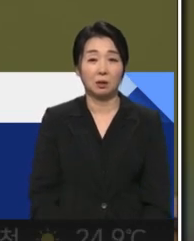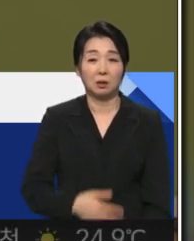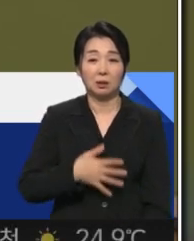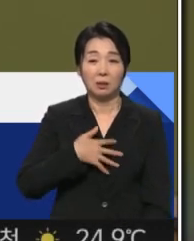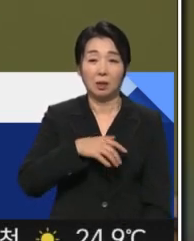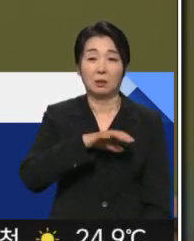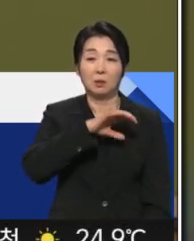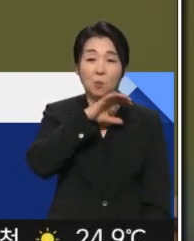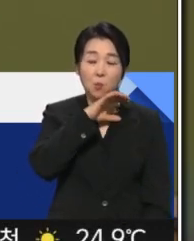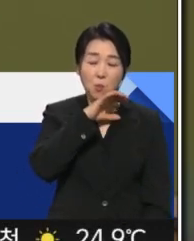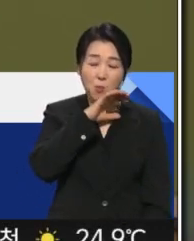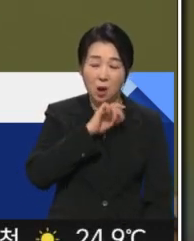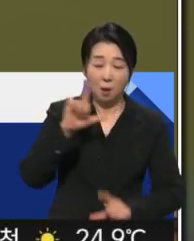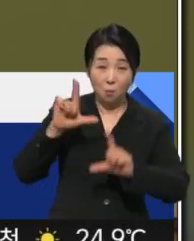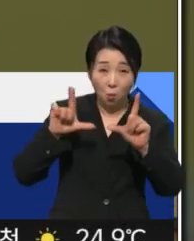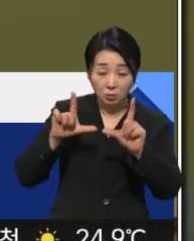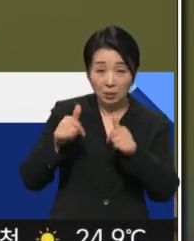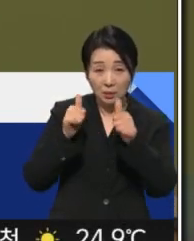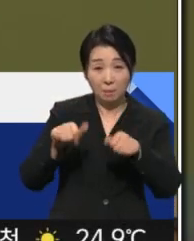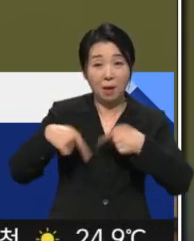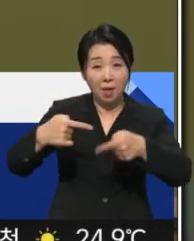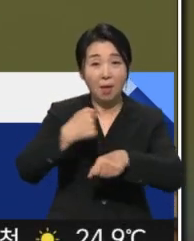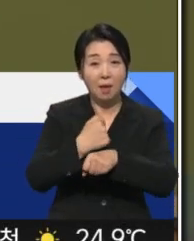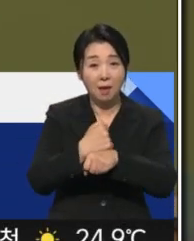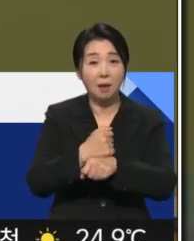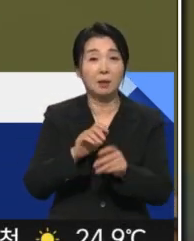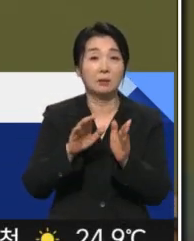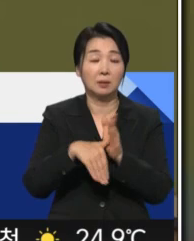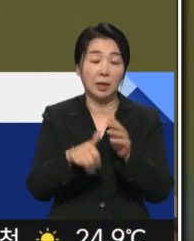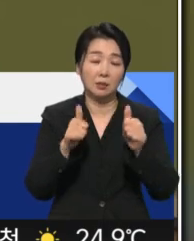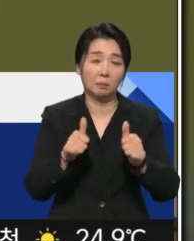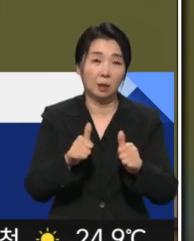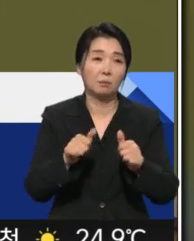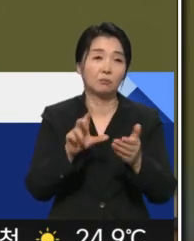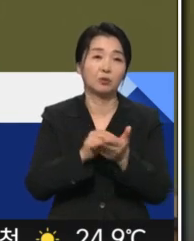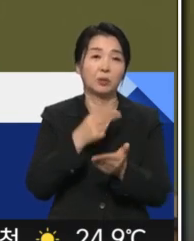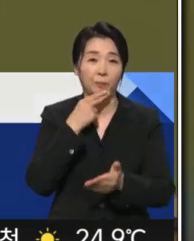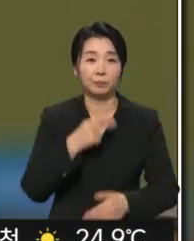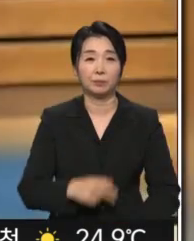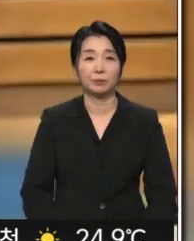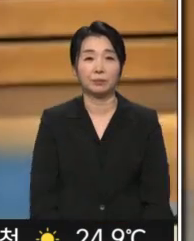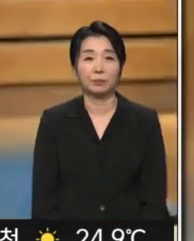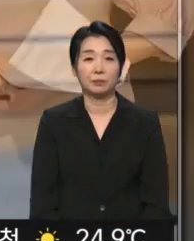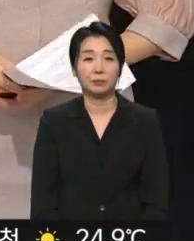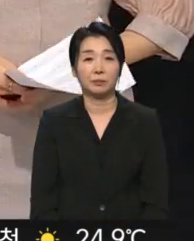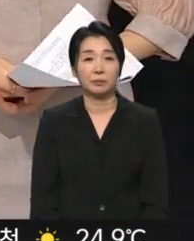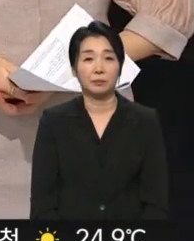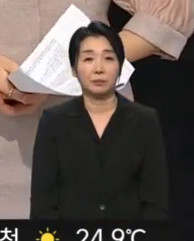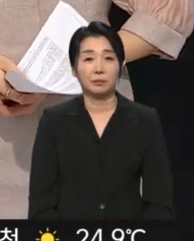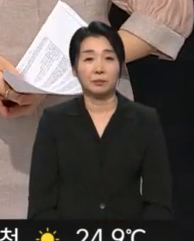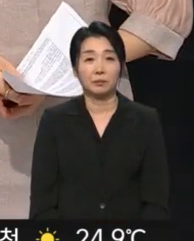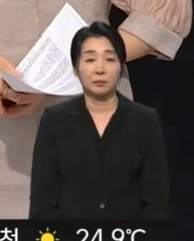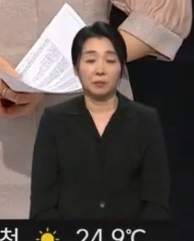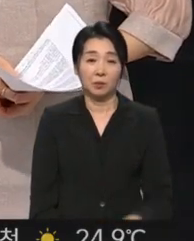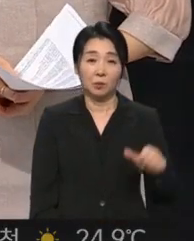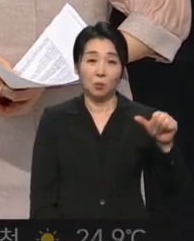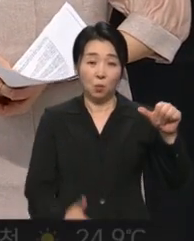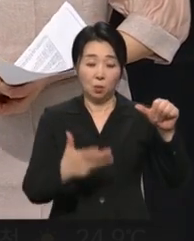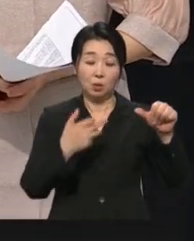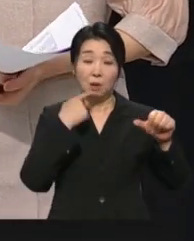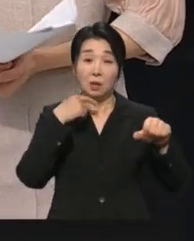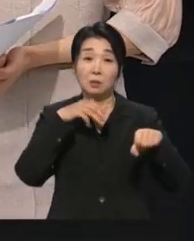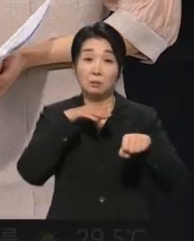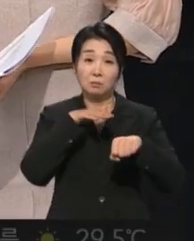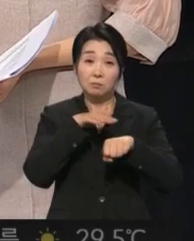모습 정도로만 재판에 임해도 예. 네, 뭐 충분히 재판에는 아무 문제 없다고 봅니다. 5.18 민주화 운동에